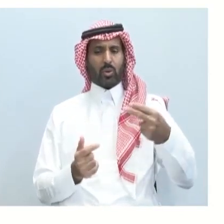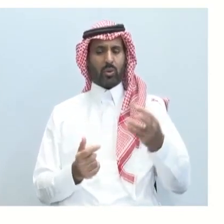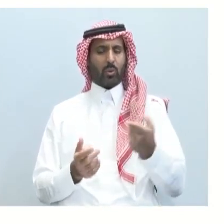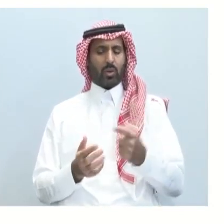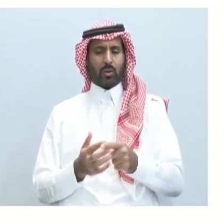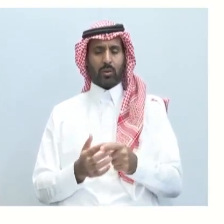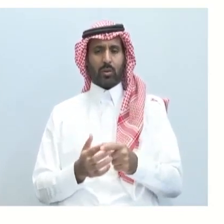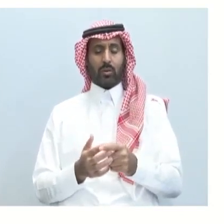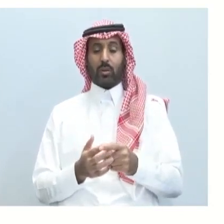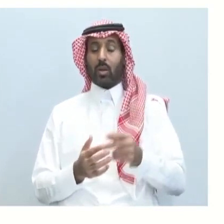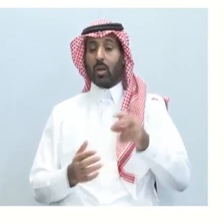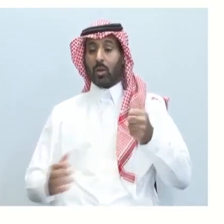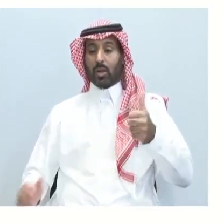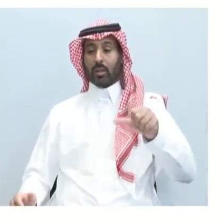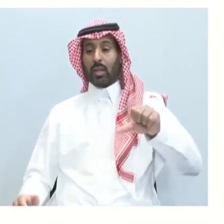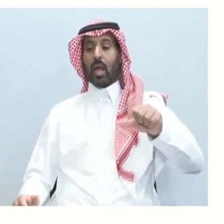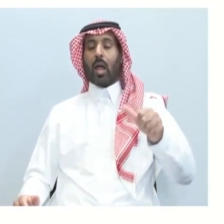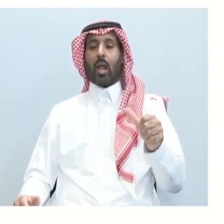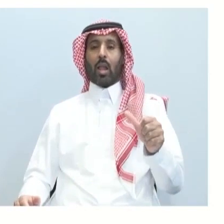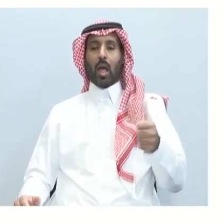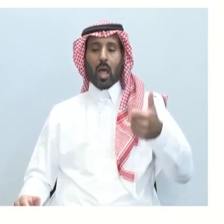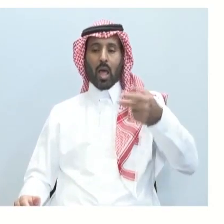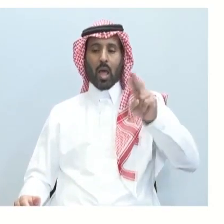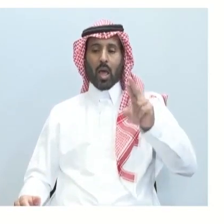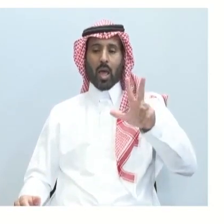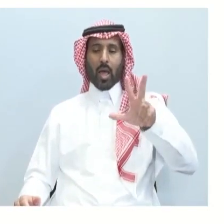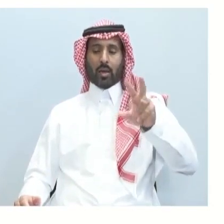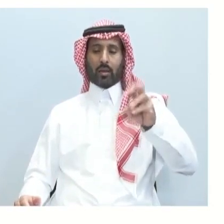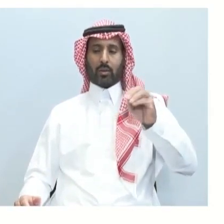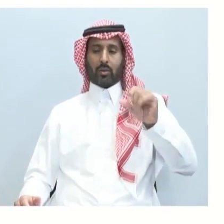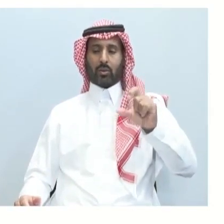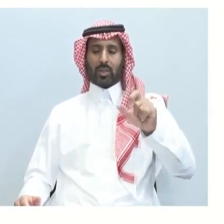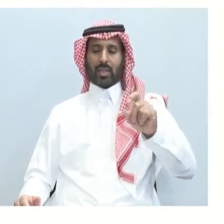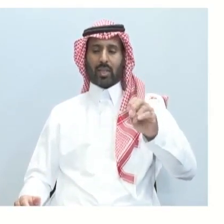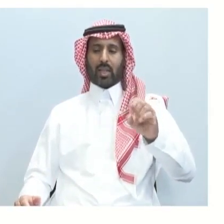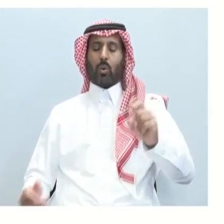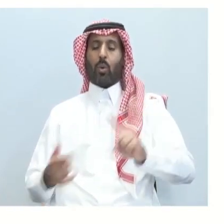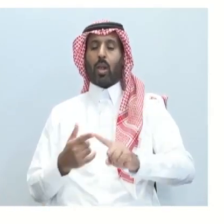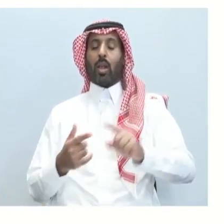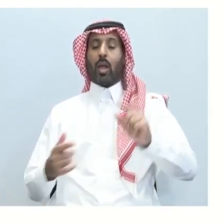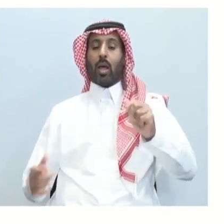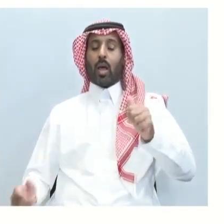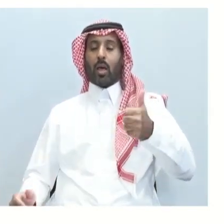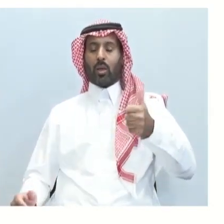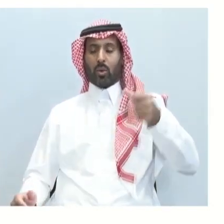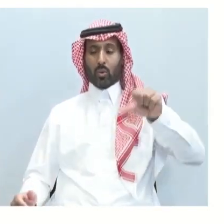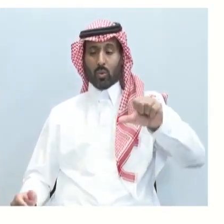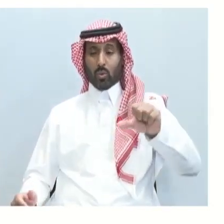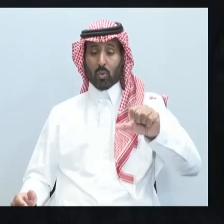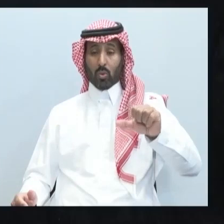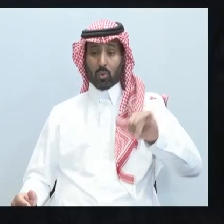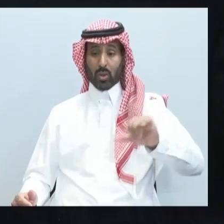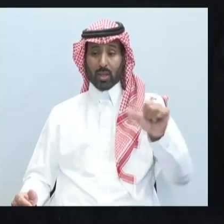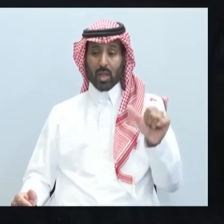الهيدروكسيد ما اذا كان المحلول حمضيا ام قاعديا ام متعادله خذنا في السابق انه